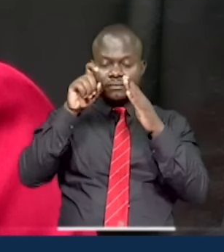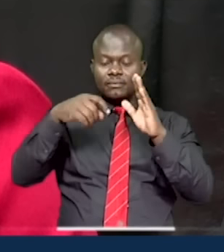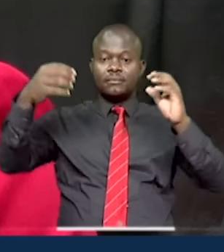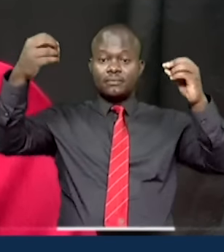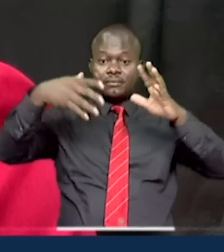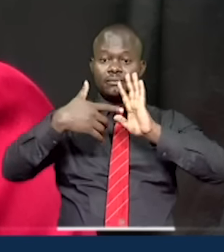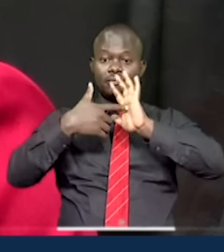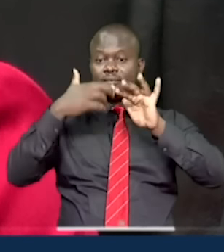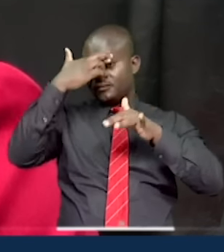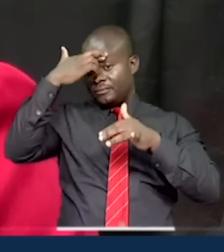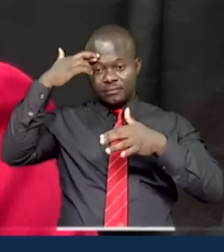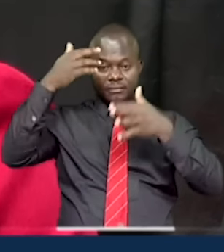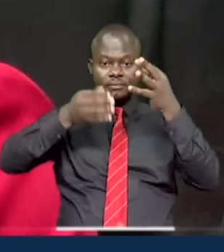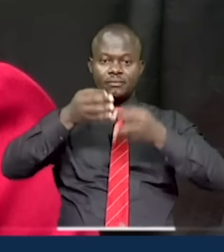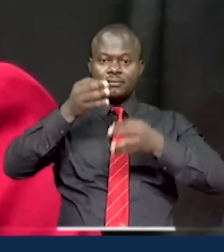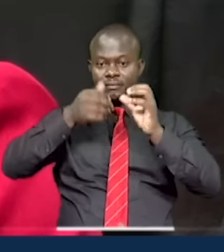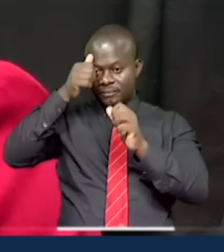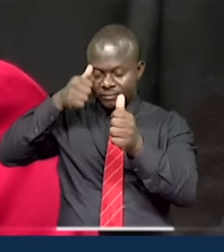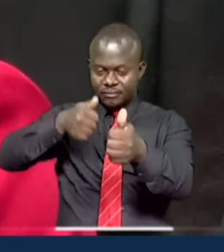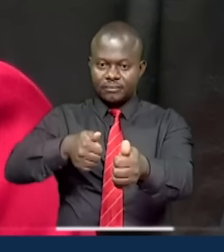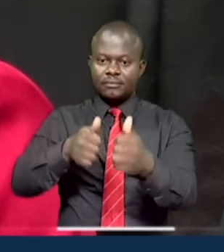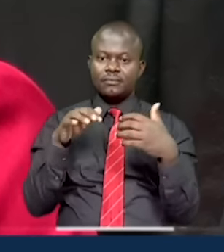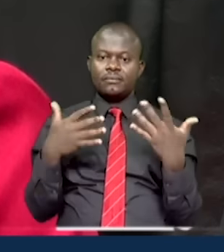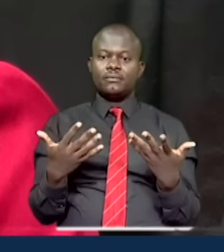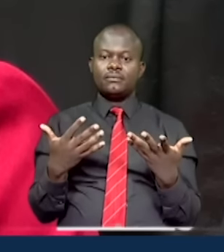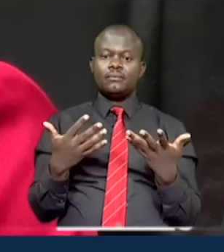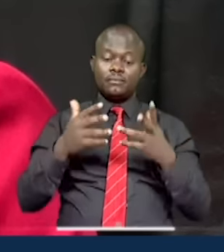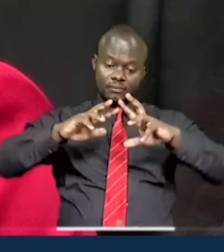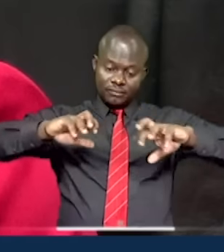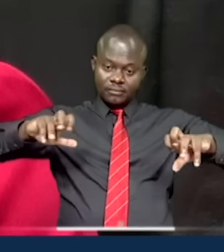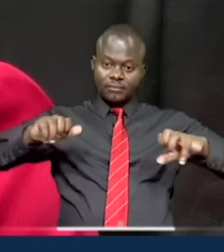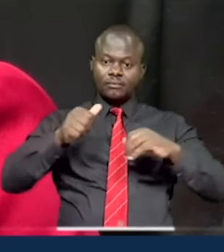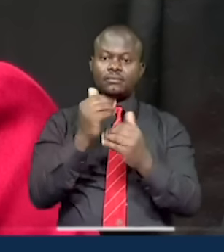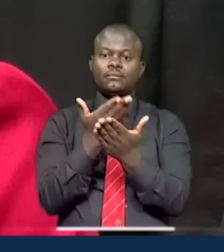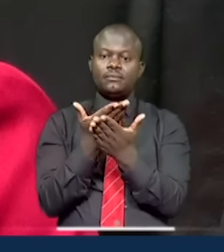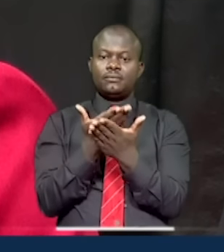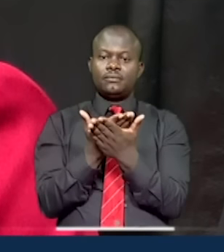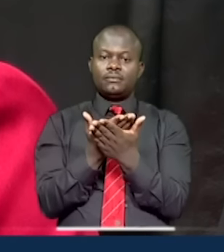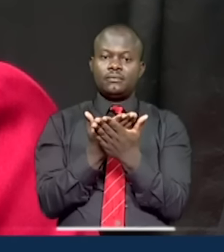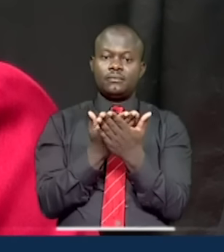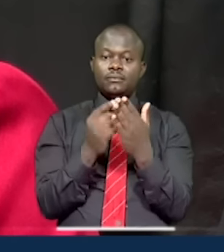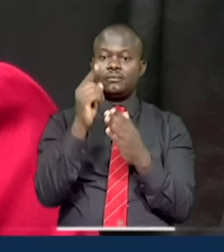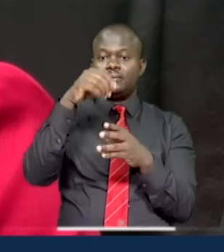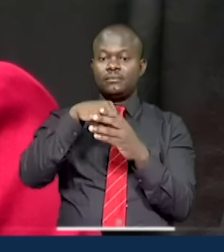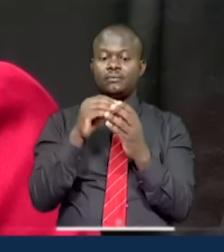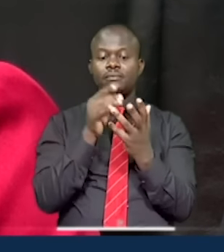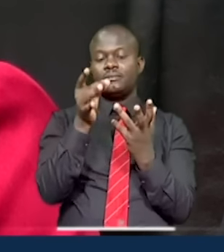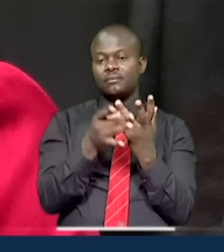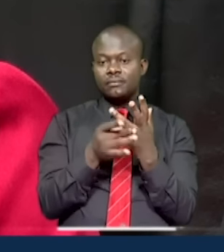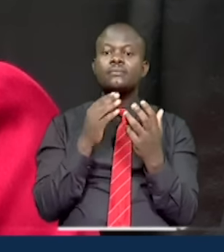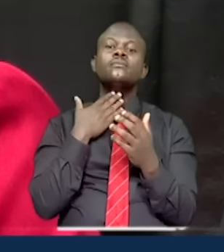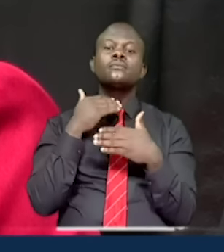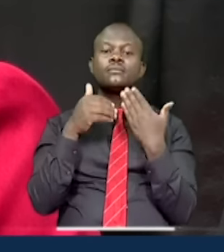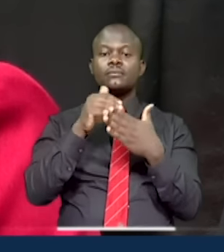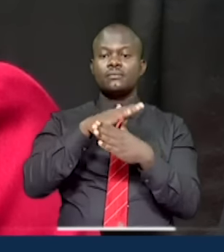kugaragazwa impamvu umucamanza yagenderaho asuzuma ubwo busabe bw'umwe mu bashyingiranywe ushaka